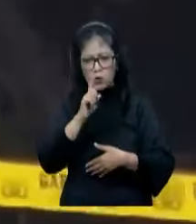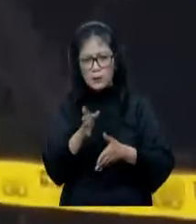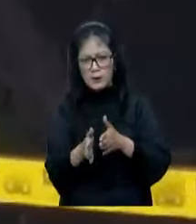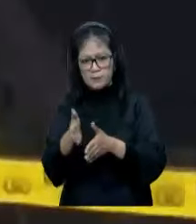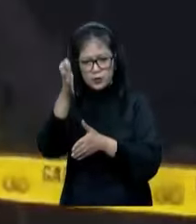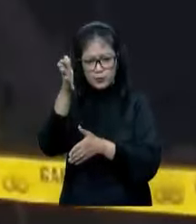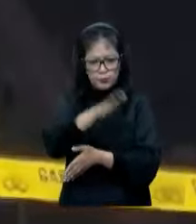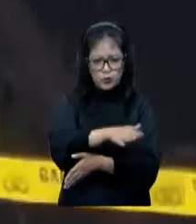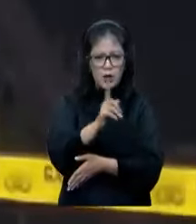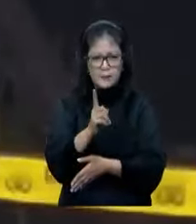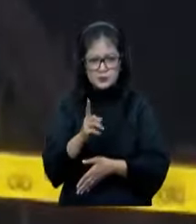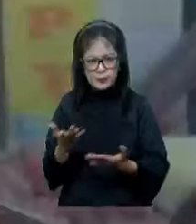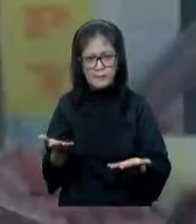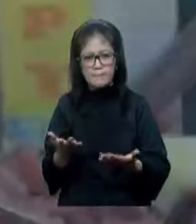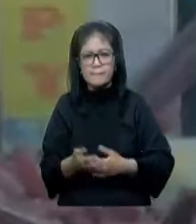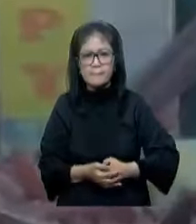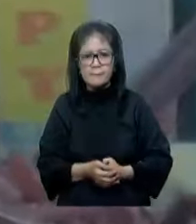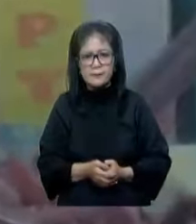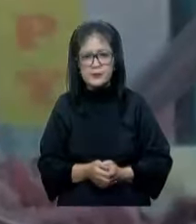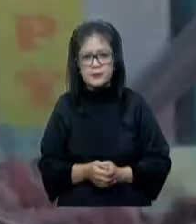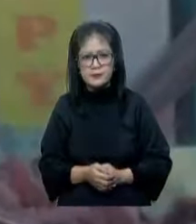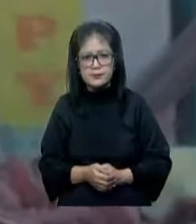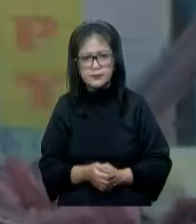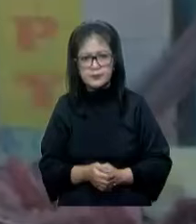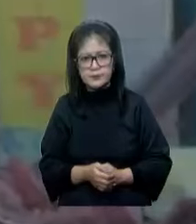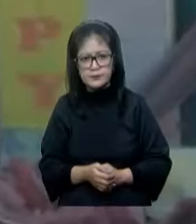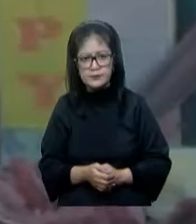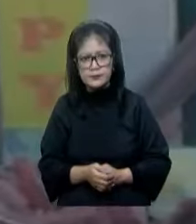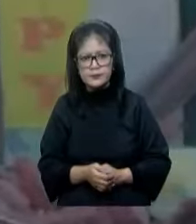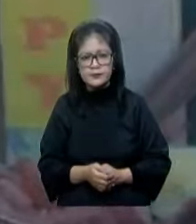kios fotokopi. Dari Cilacap, Jawa Tengah, Heri Susanto, iNews melaporkan.